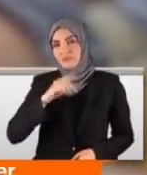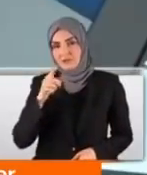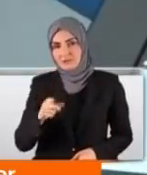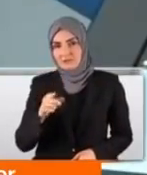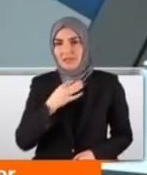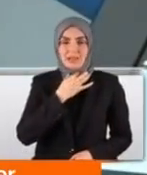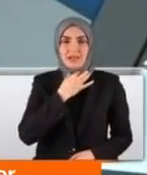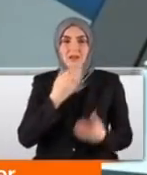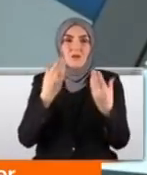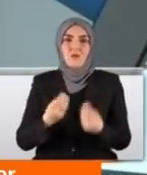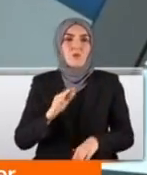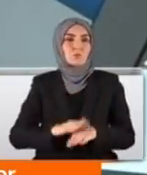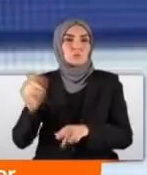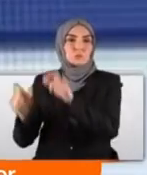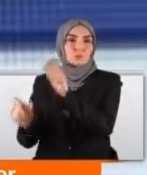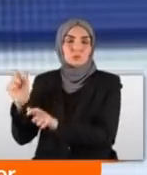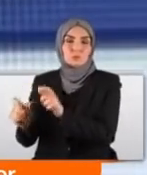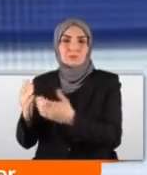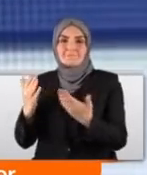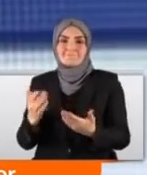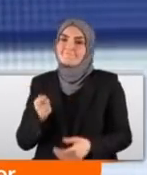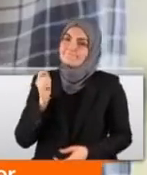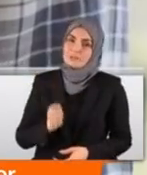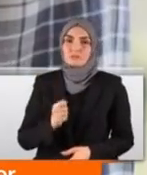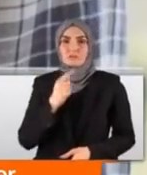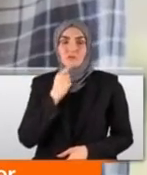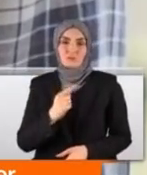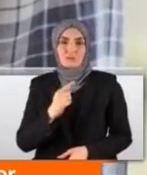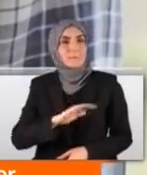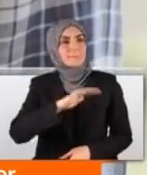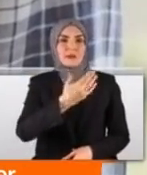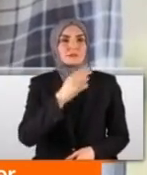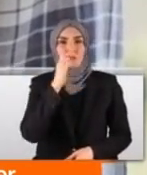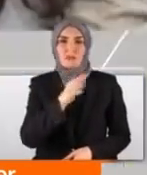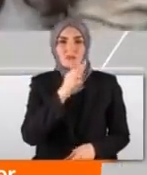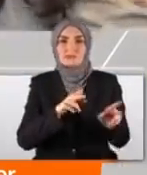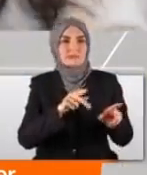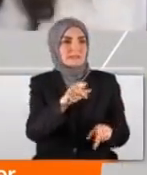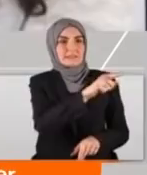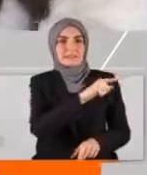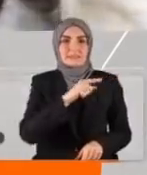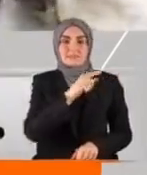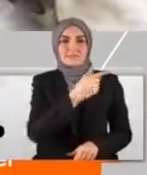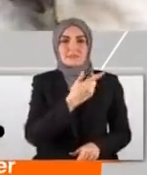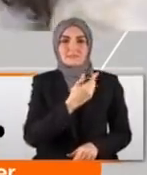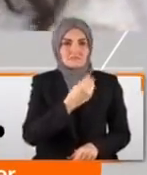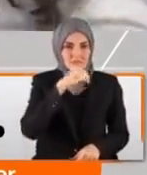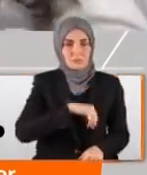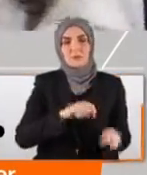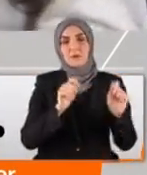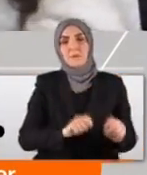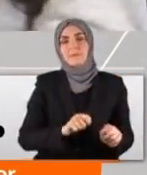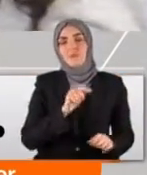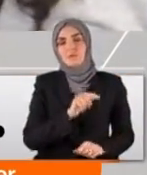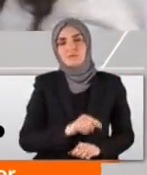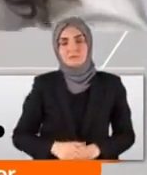kullanıcılar denize düşen yılana sarılır misali bu kez başka dolandırıcıların ağına düşüyor. Ortaya akbaba dediğimiz bir sürü çıkıyor ve